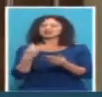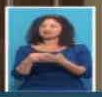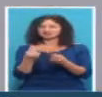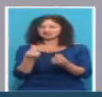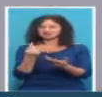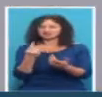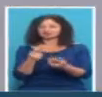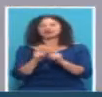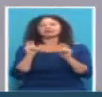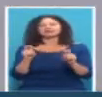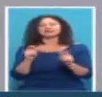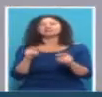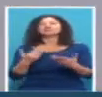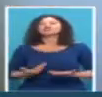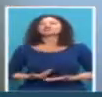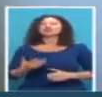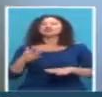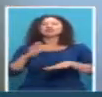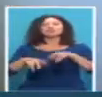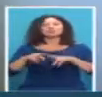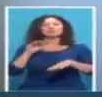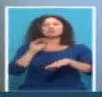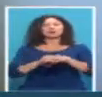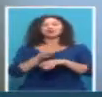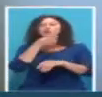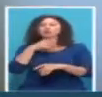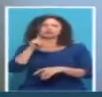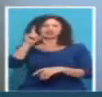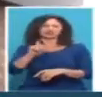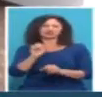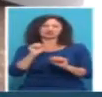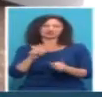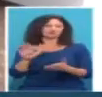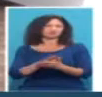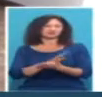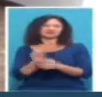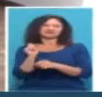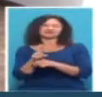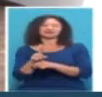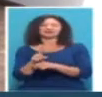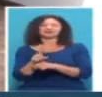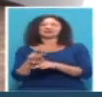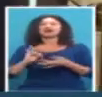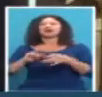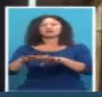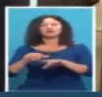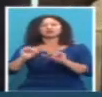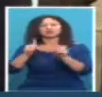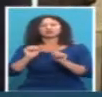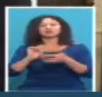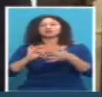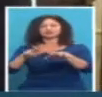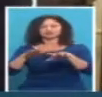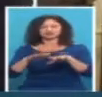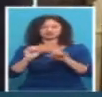в «Жилстрой Сбербанке» может абсолютно любой гражданин Казахстана бесплатно. Заявку можно оформить в онлайн-режиме. Для того,